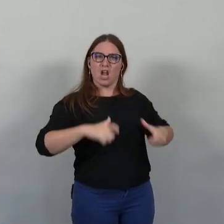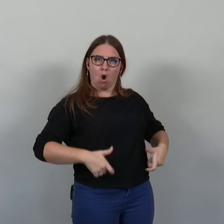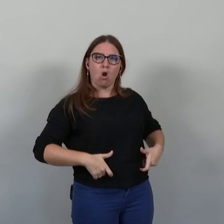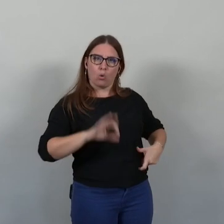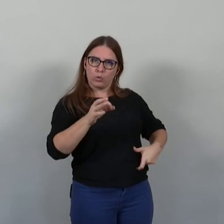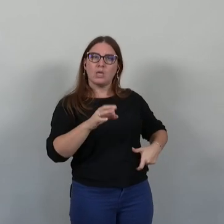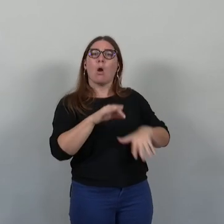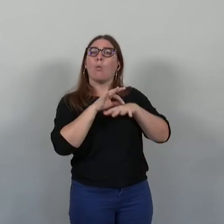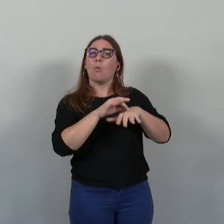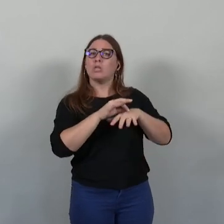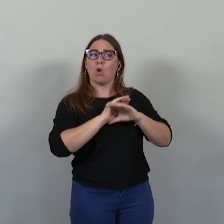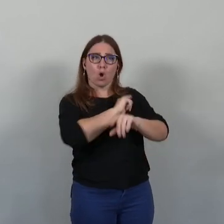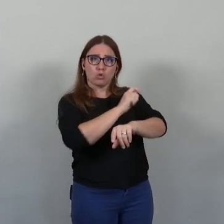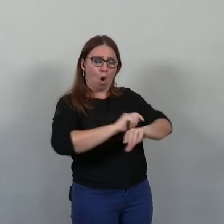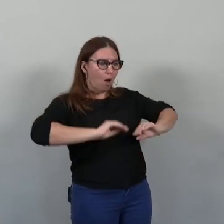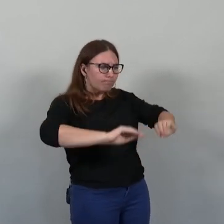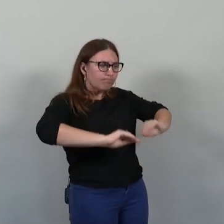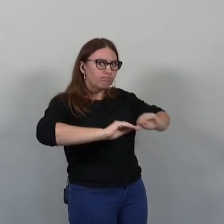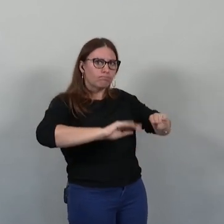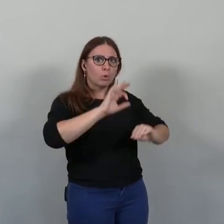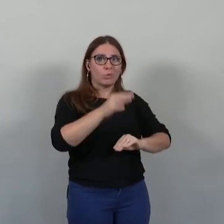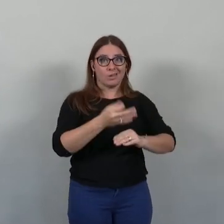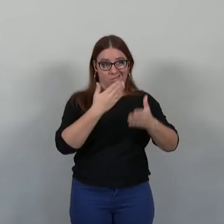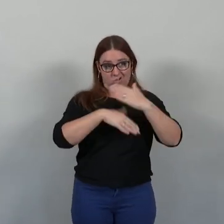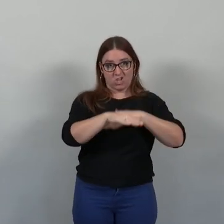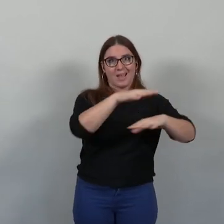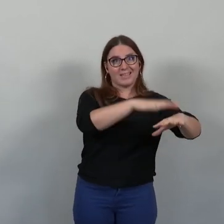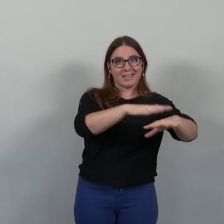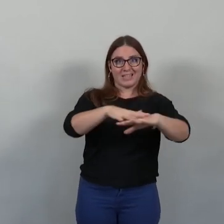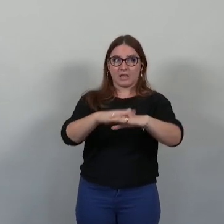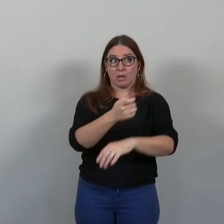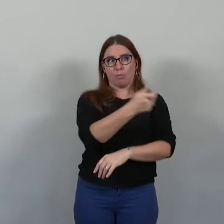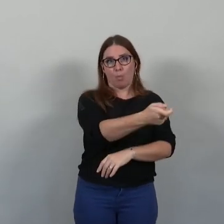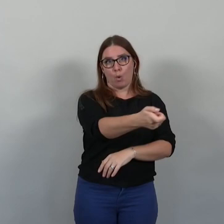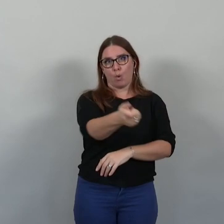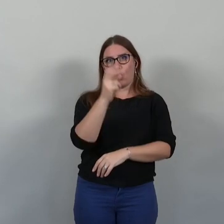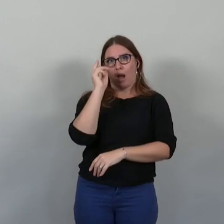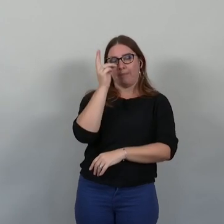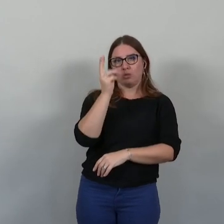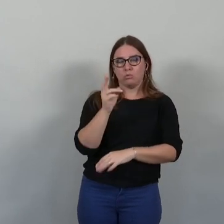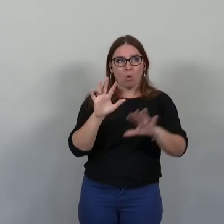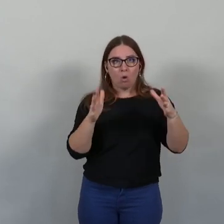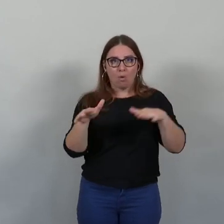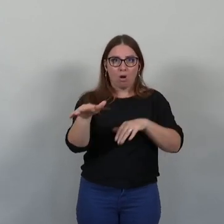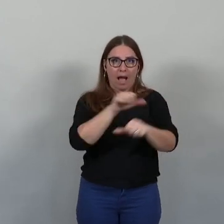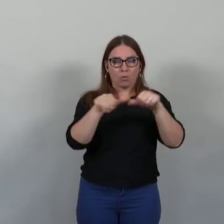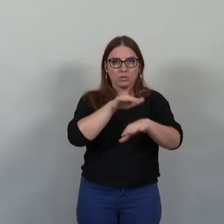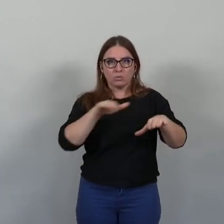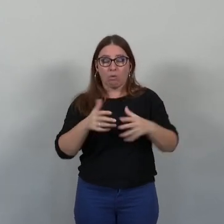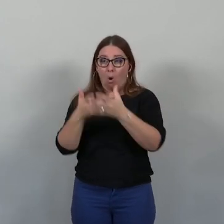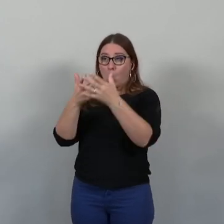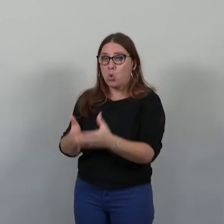moniteurs sportifs de la ville en particulier dans les quartiers où la pratique est faible sans mettre en place des structures lourdes et